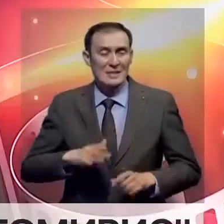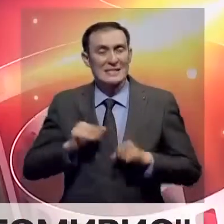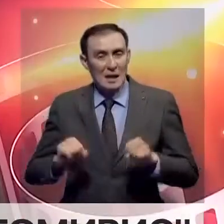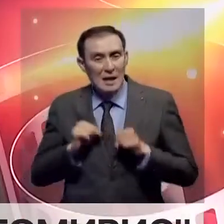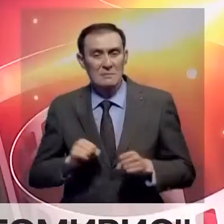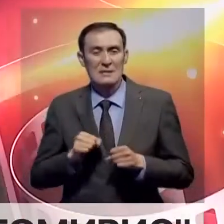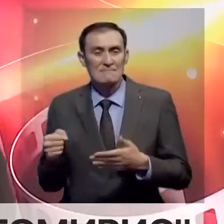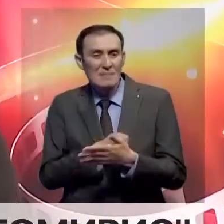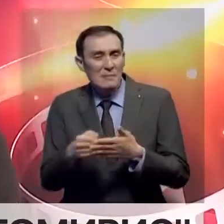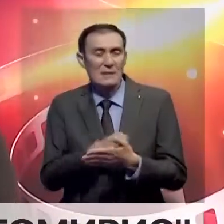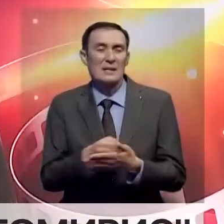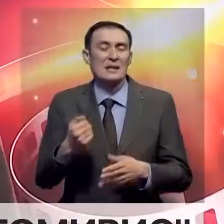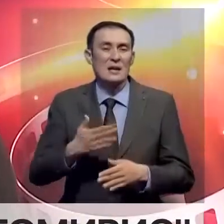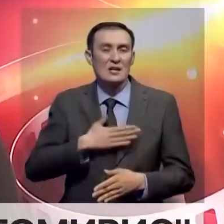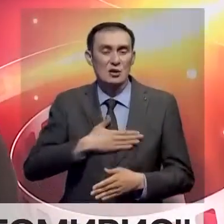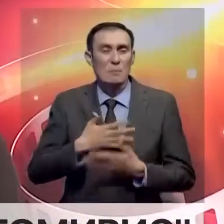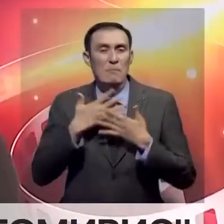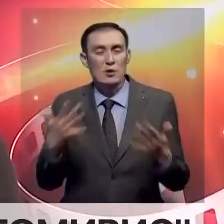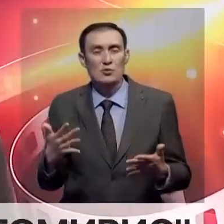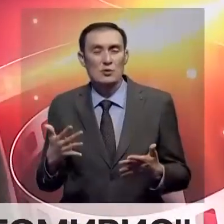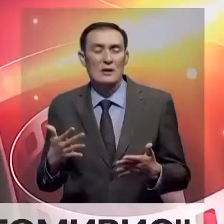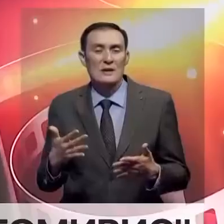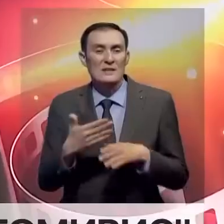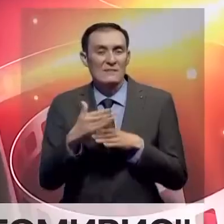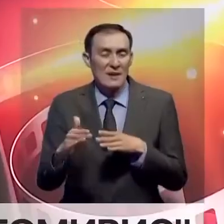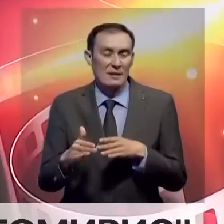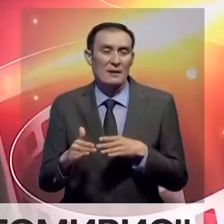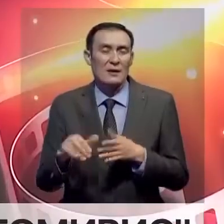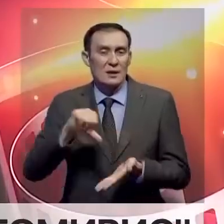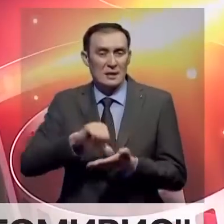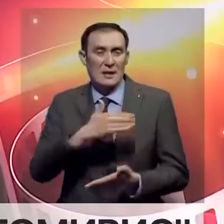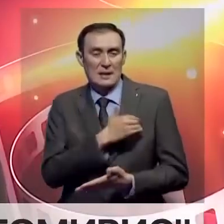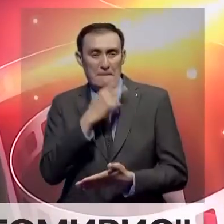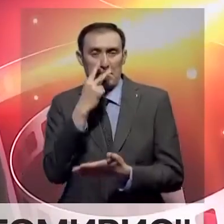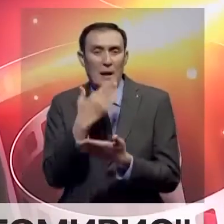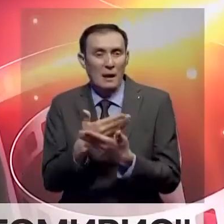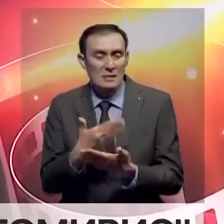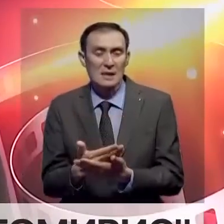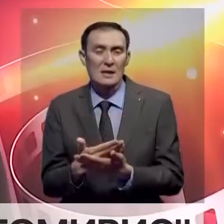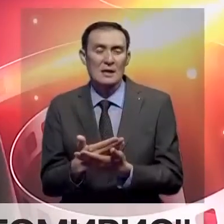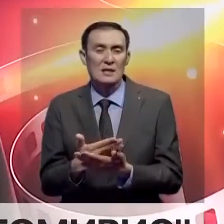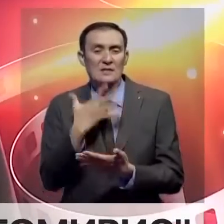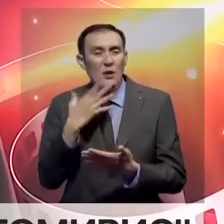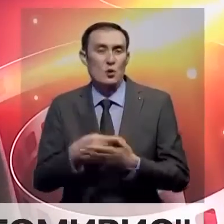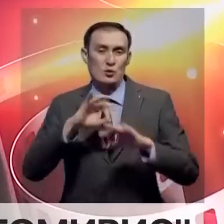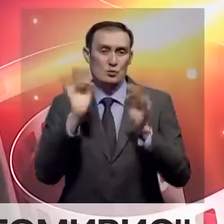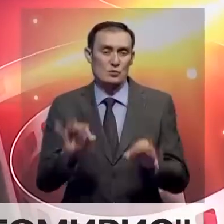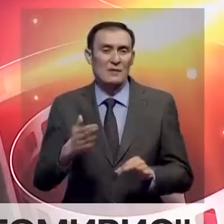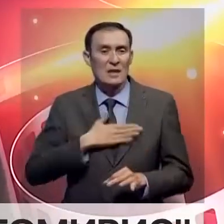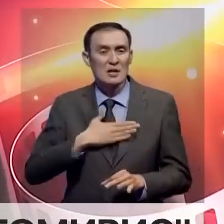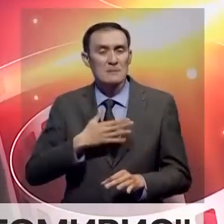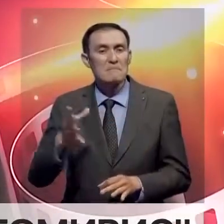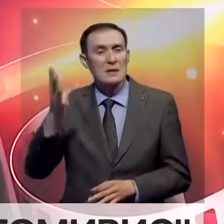стараемся пробиться вот в нашу большую киносферу и хотим показать наше искусство, наше